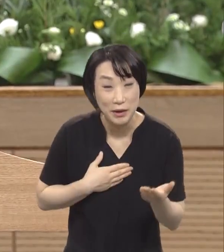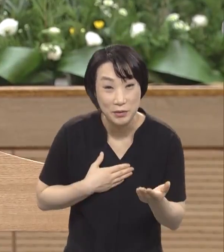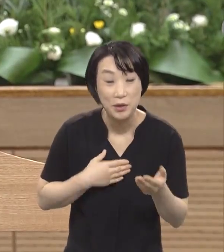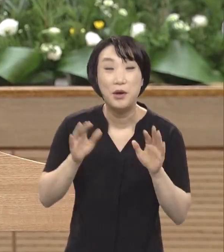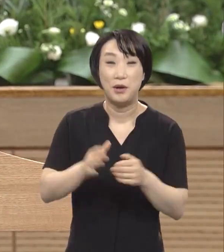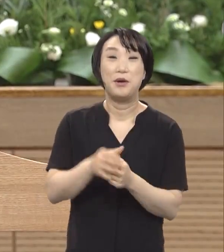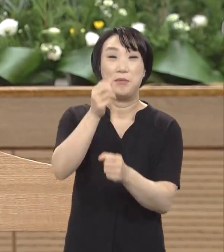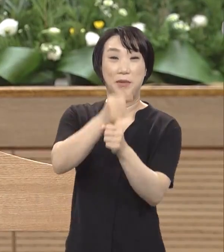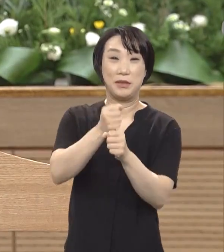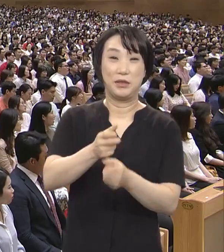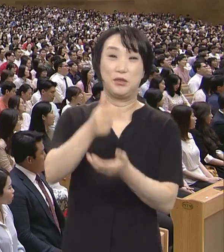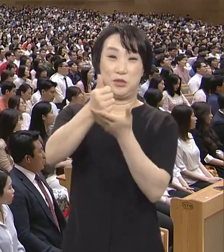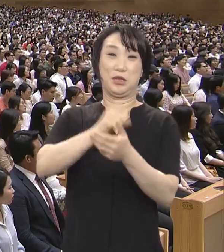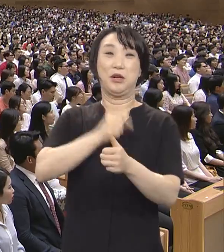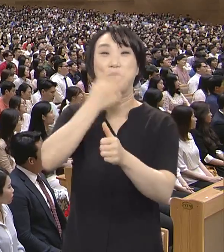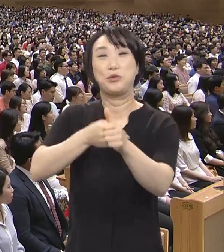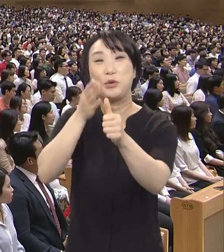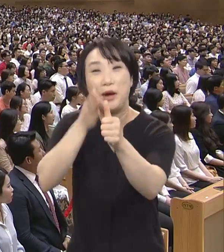주님의 이름으로 축원합니다.